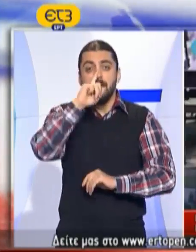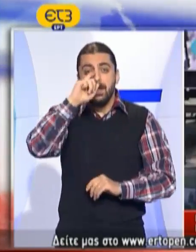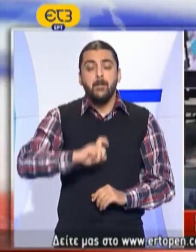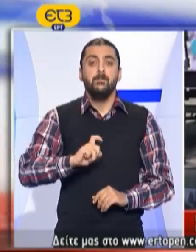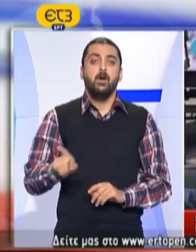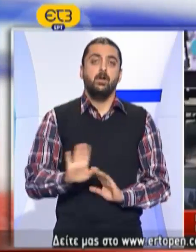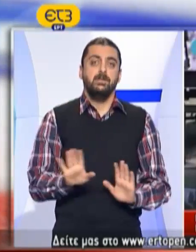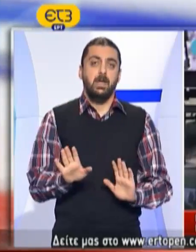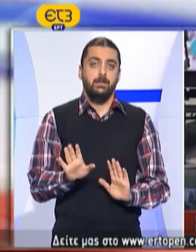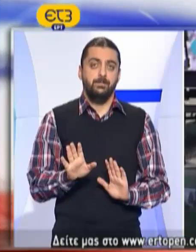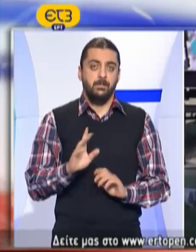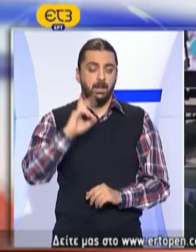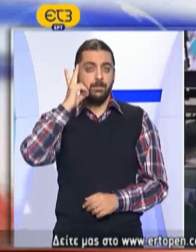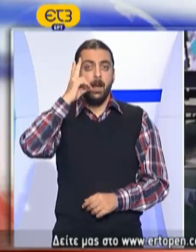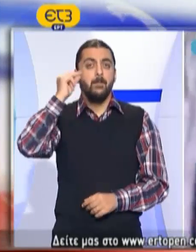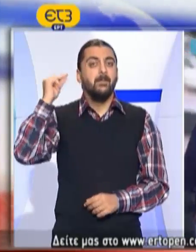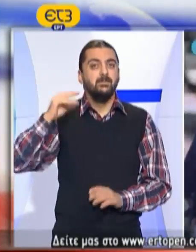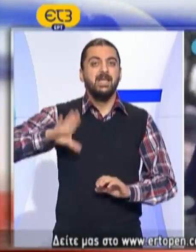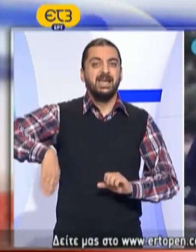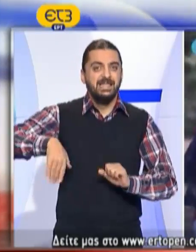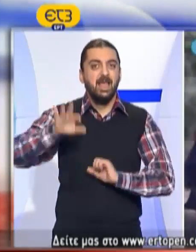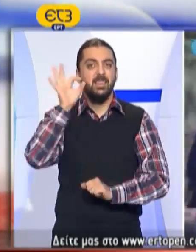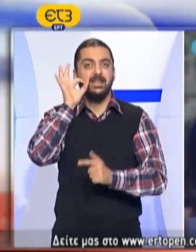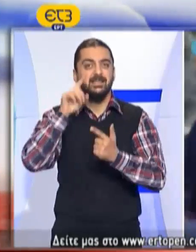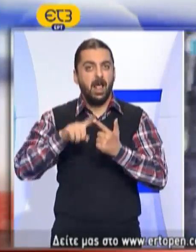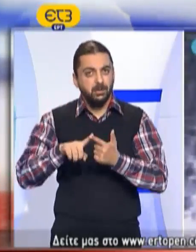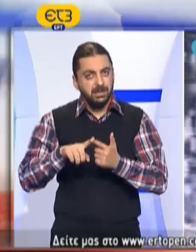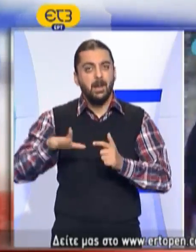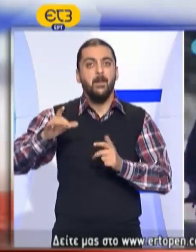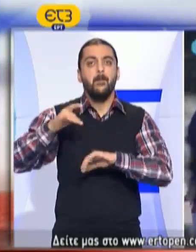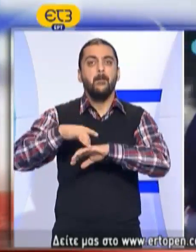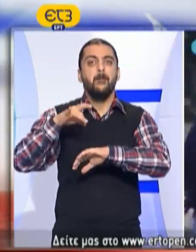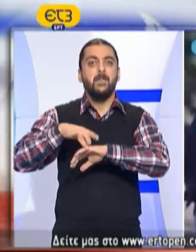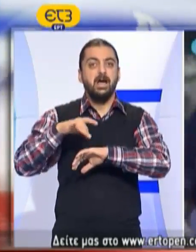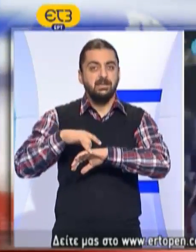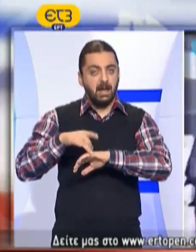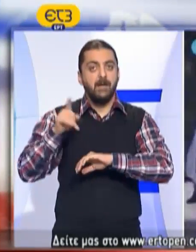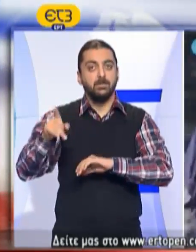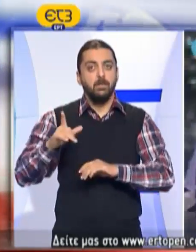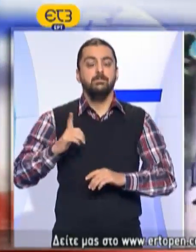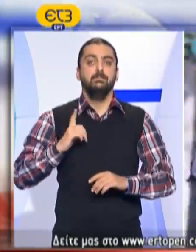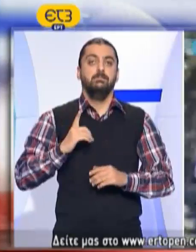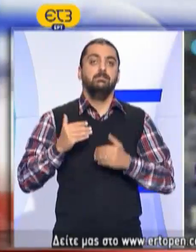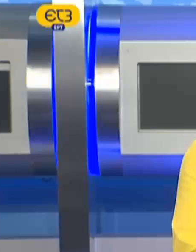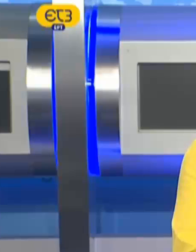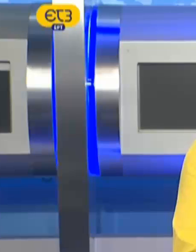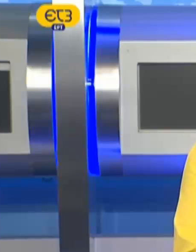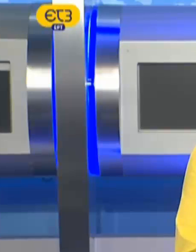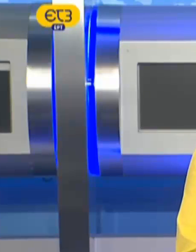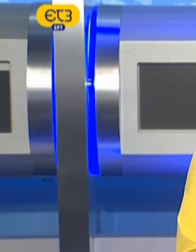βιβλιοθήκης. Τα πανεπιστήμια της Κρήτης, της Θεσσαλονίκης και της Πάτρας έχουν αναβάλει την έναρξη του χειμερινού εξαμήνου.